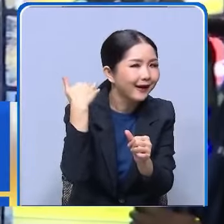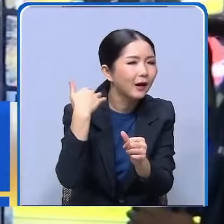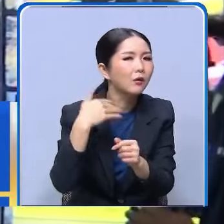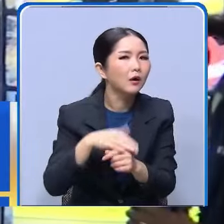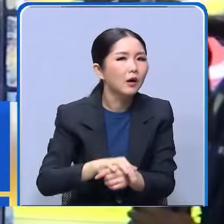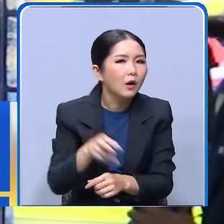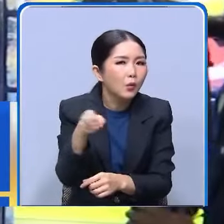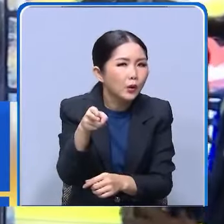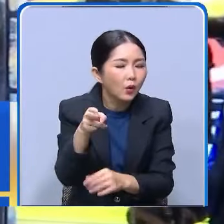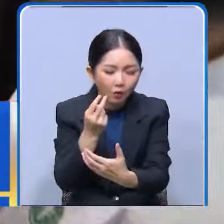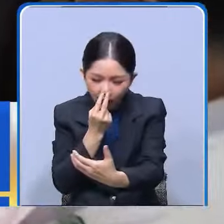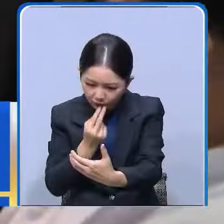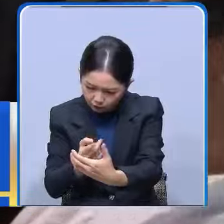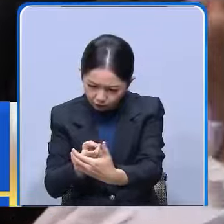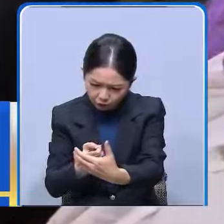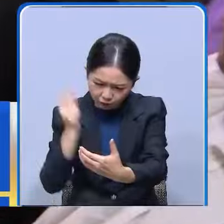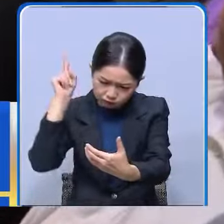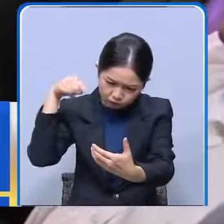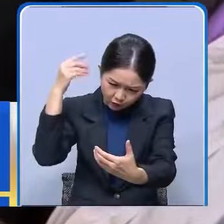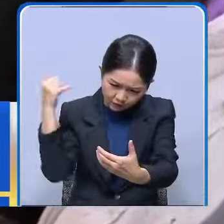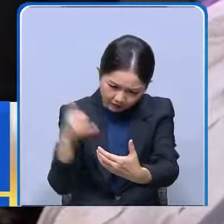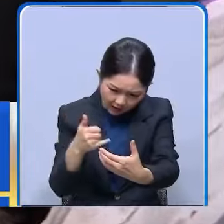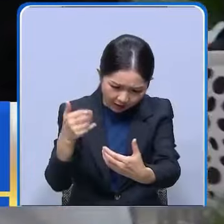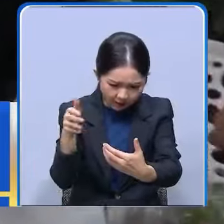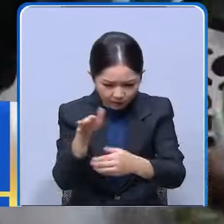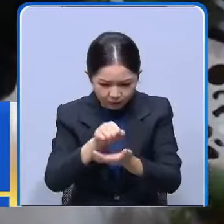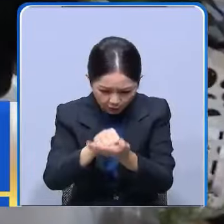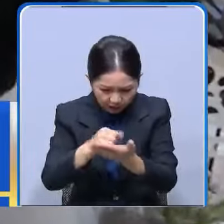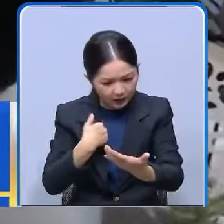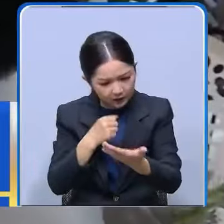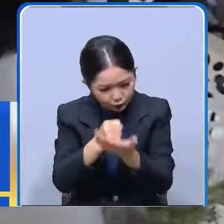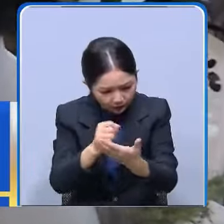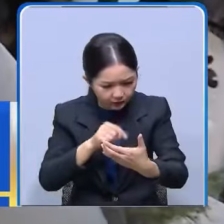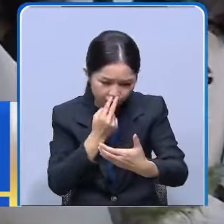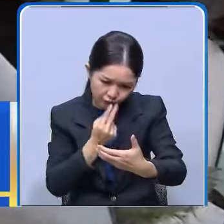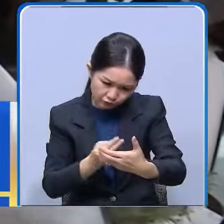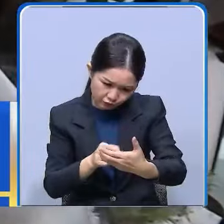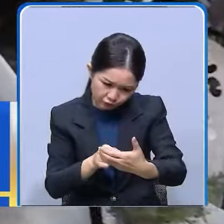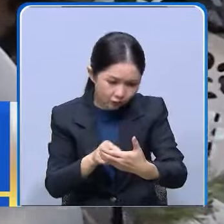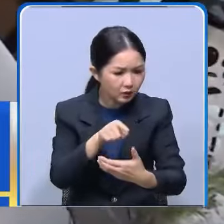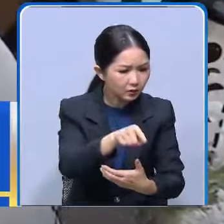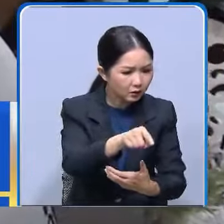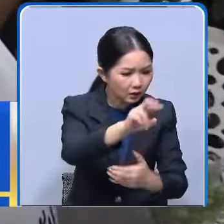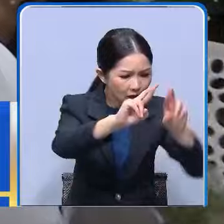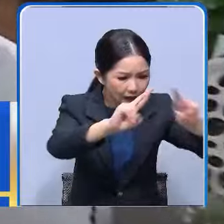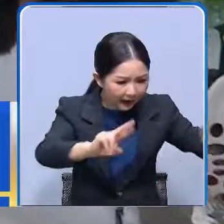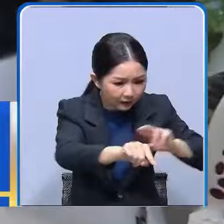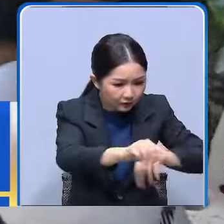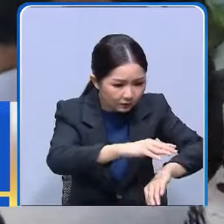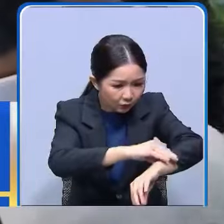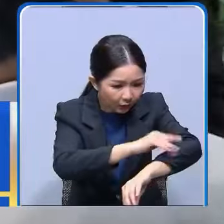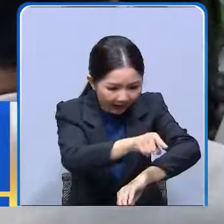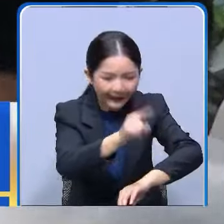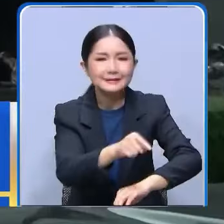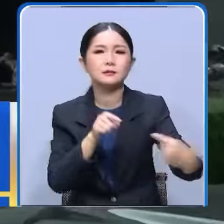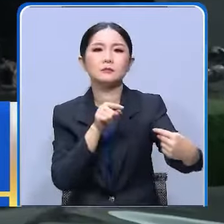การให้กับลูกค้าตามที่ปรากฏในคลิปด้วยค่ะซึ่งทางด้านของนายกองตรีดร.ธนกฤษ